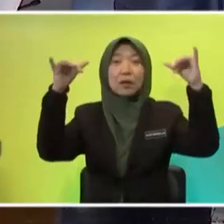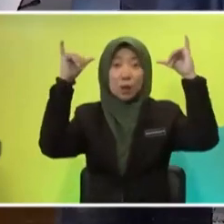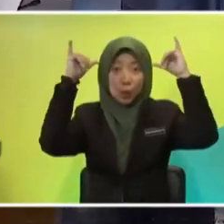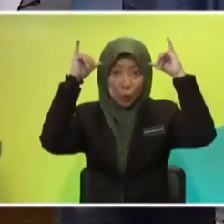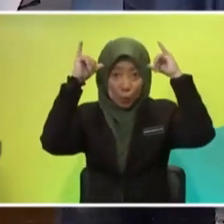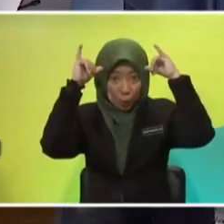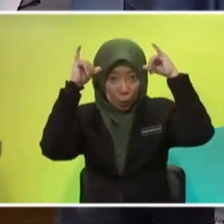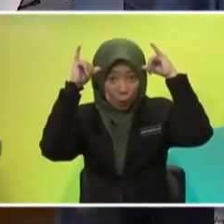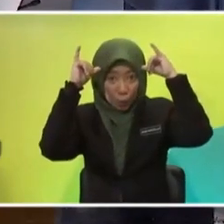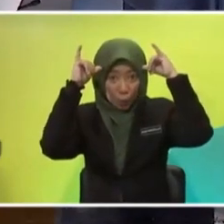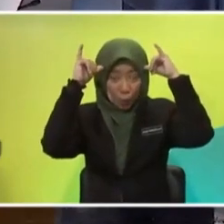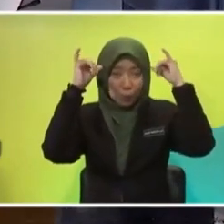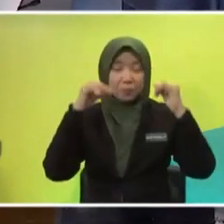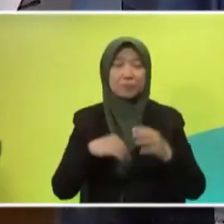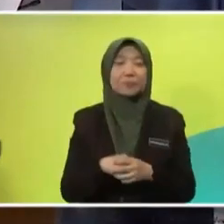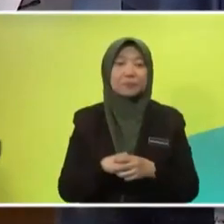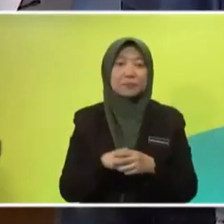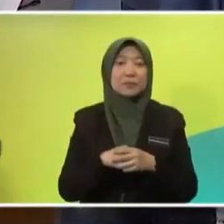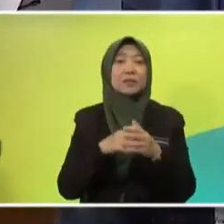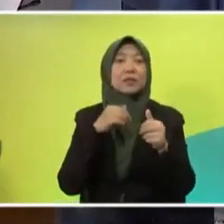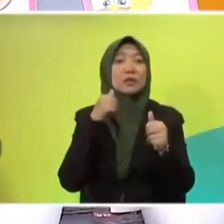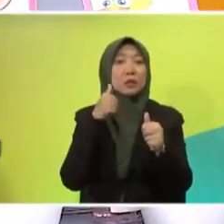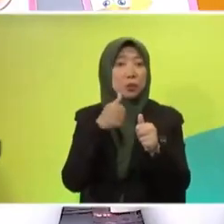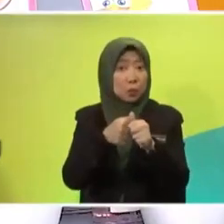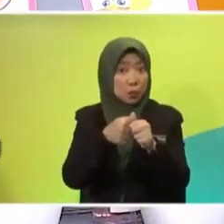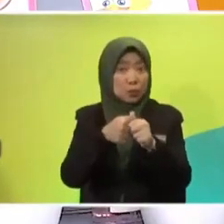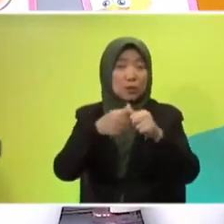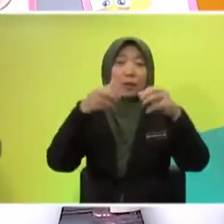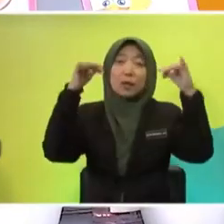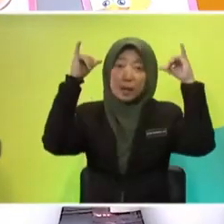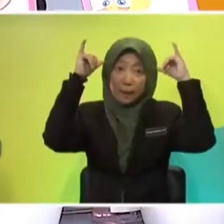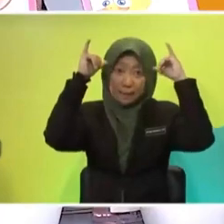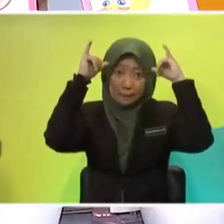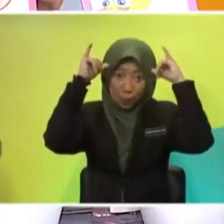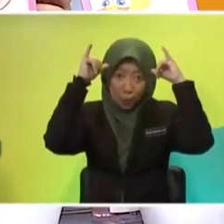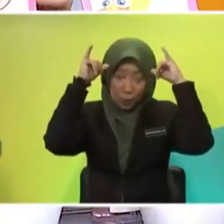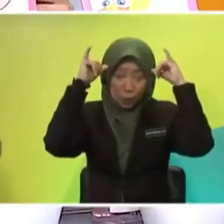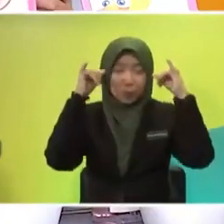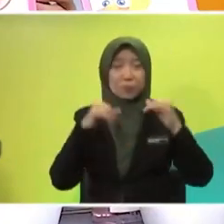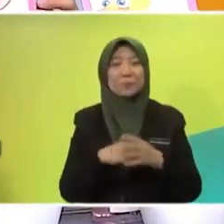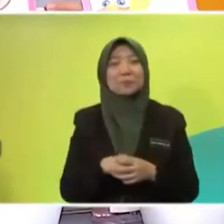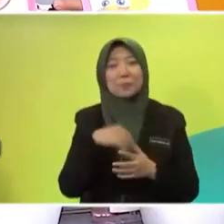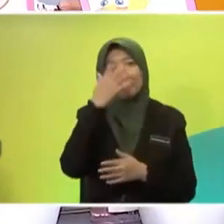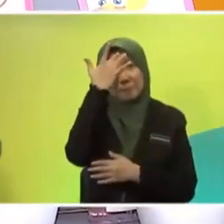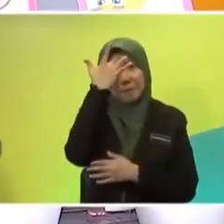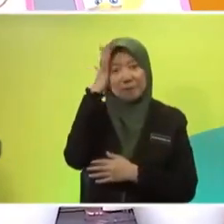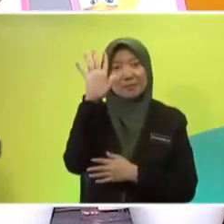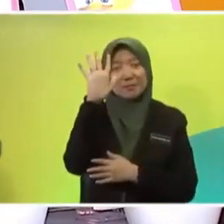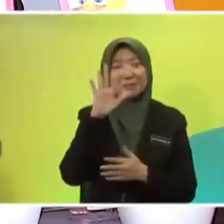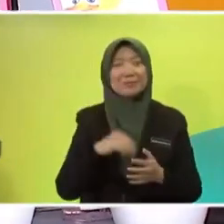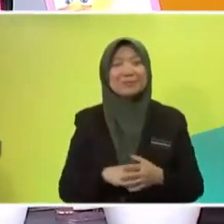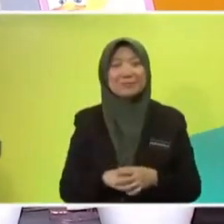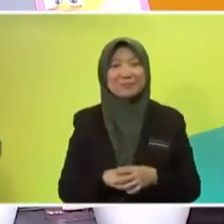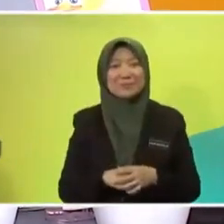Okey, penonton di rumah ikut cikgu lagi sekali. Lembu. Okey, pandai.